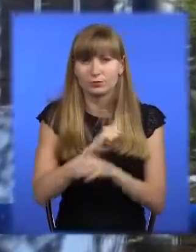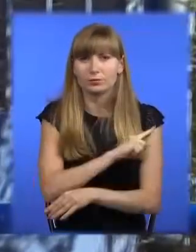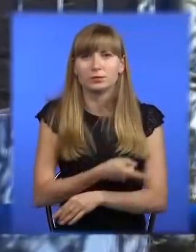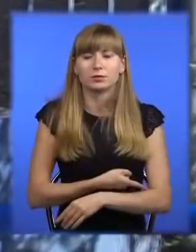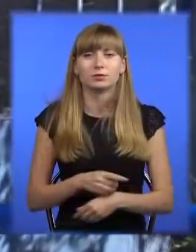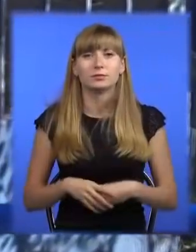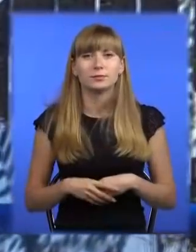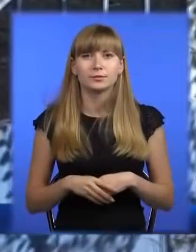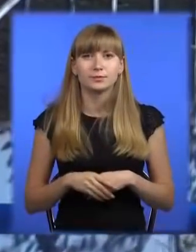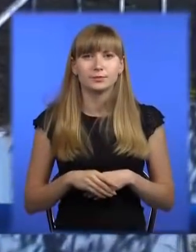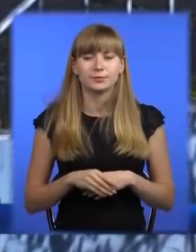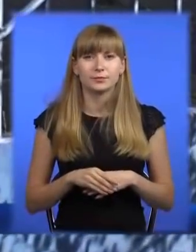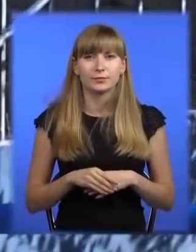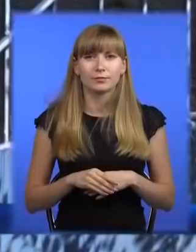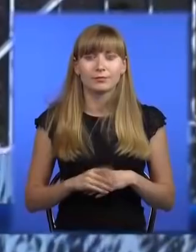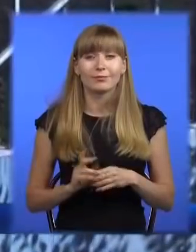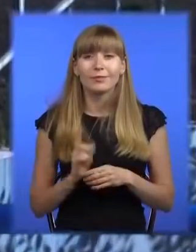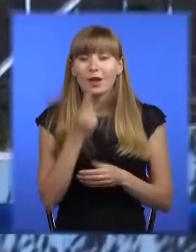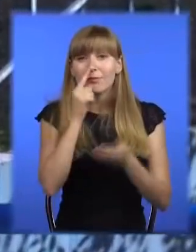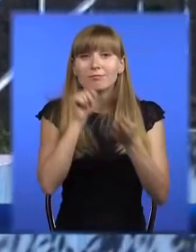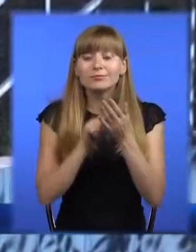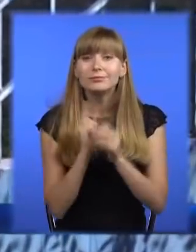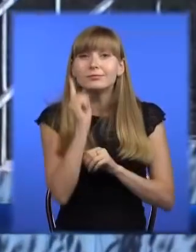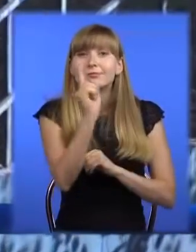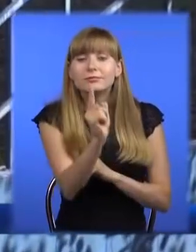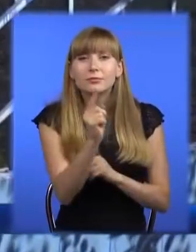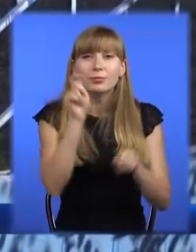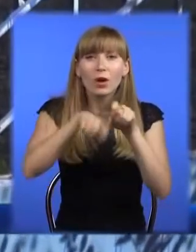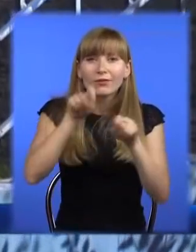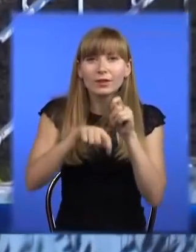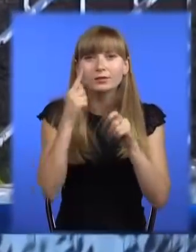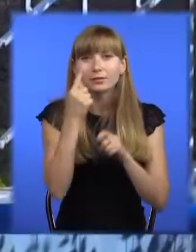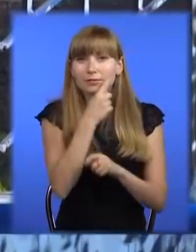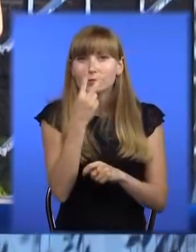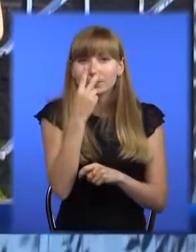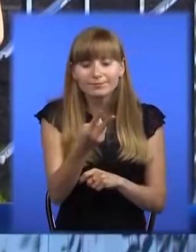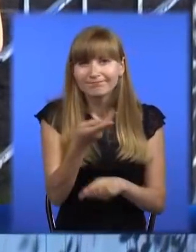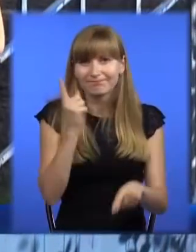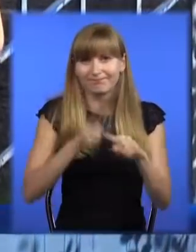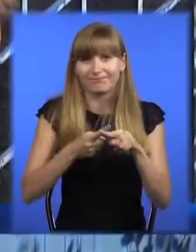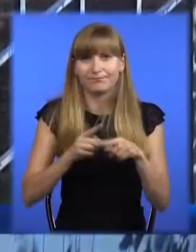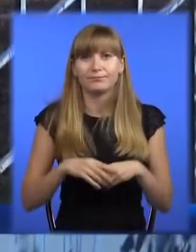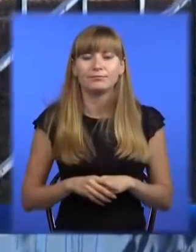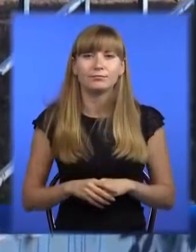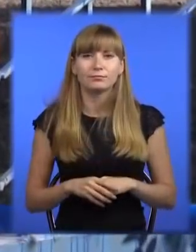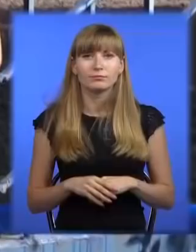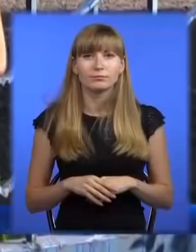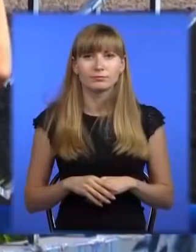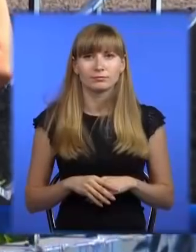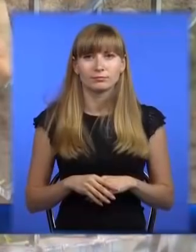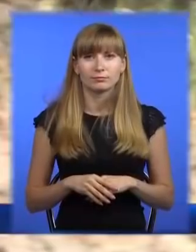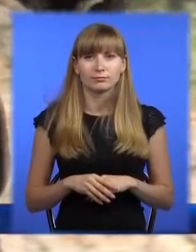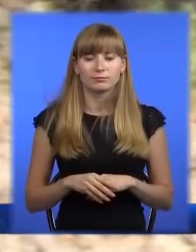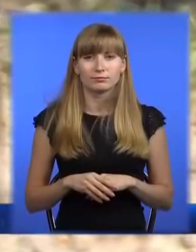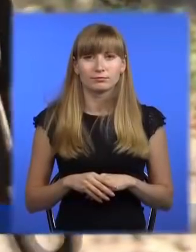звідсіля поширюється трупний сморід, вони не можуть. І зайти перевірити, і побачити все на власні очі також немає